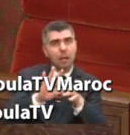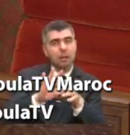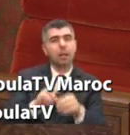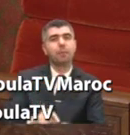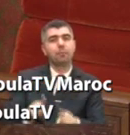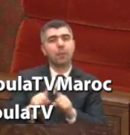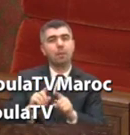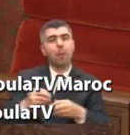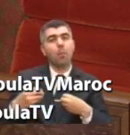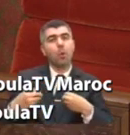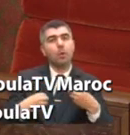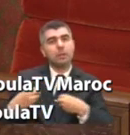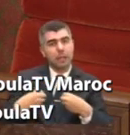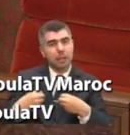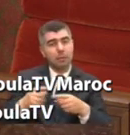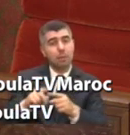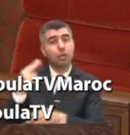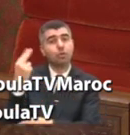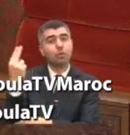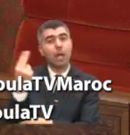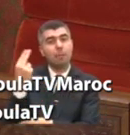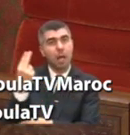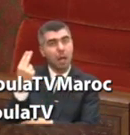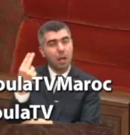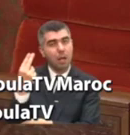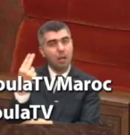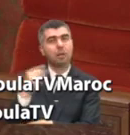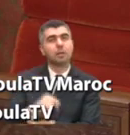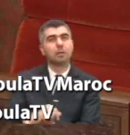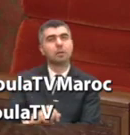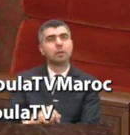المديريه الجهويه والجامعه ديال